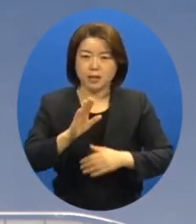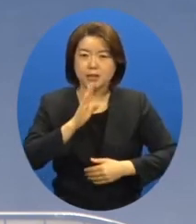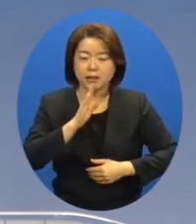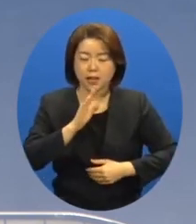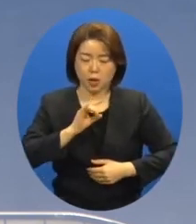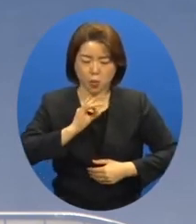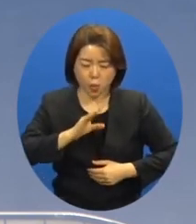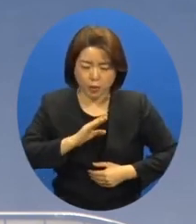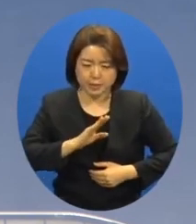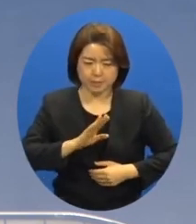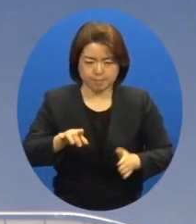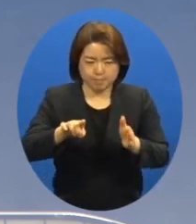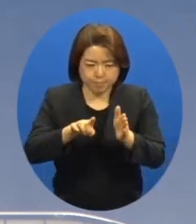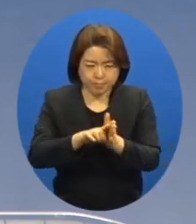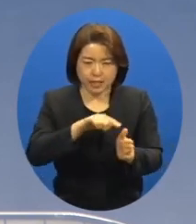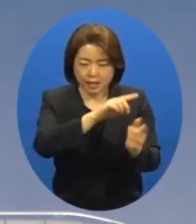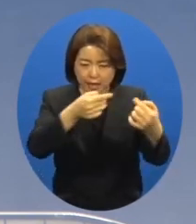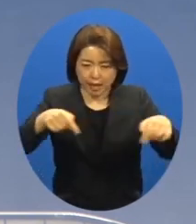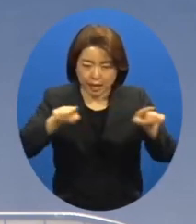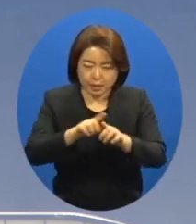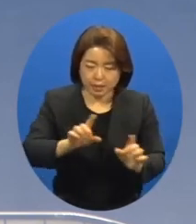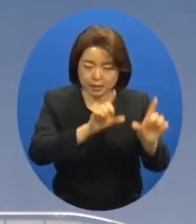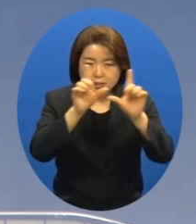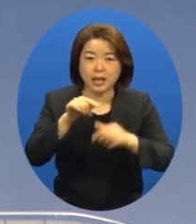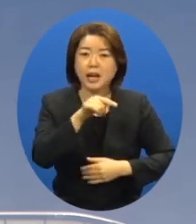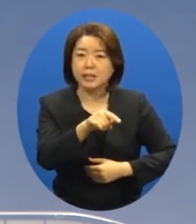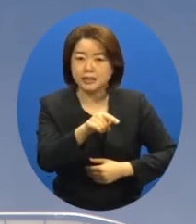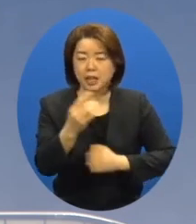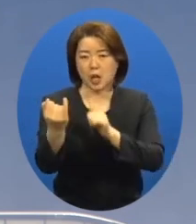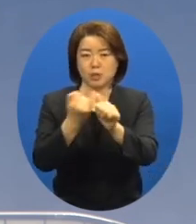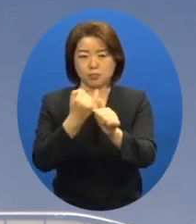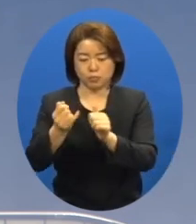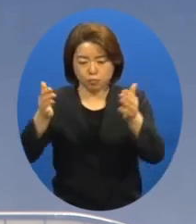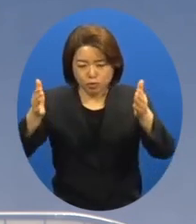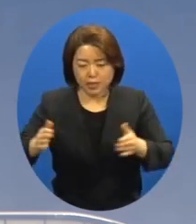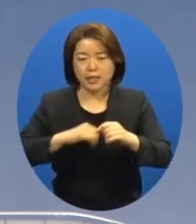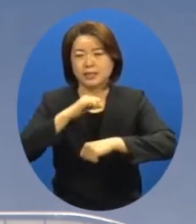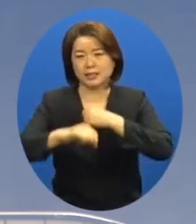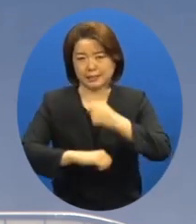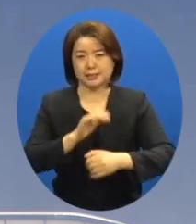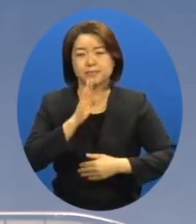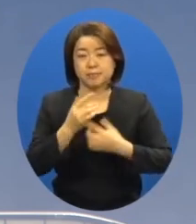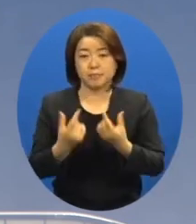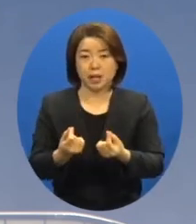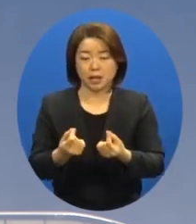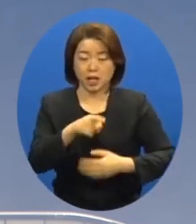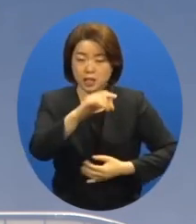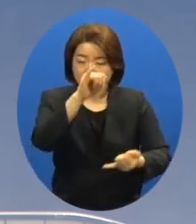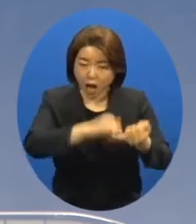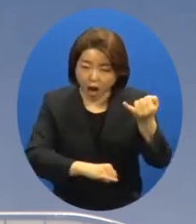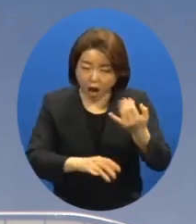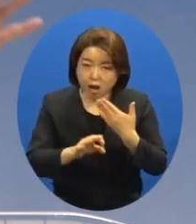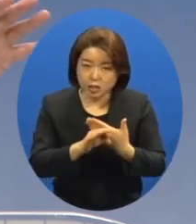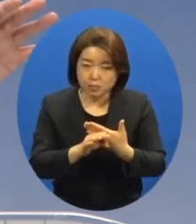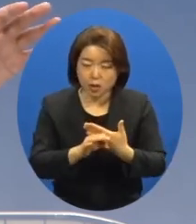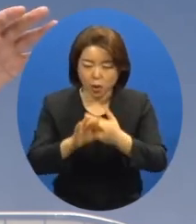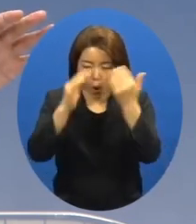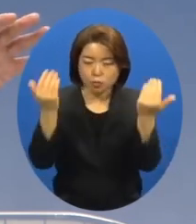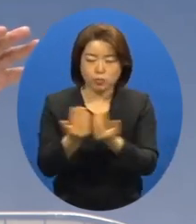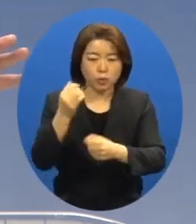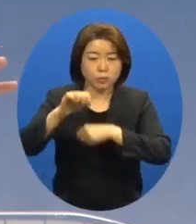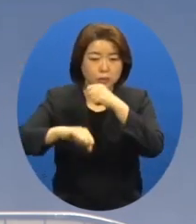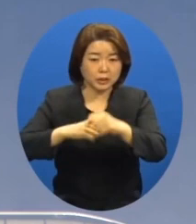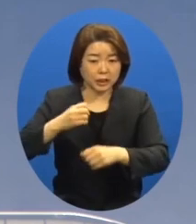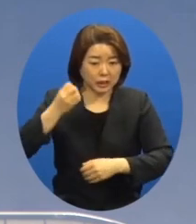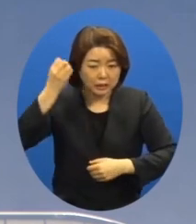배우자에게만 신실하게 사는 것이 부부 사이의 자유입니다. 그걸 어기는 순간에 그는 모든 자유를